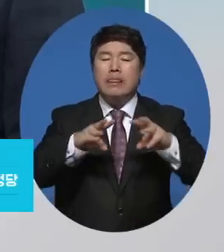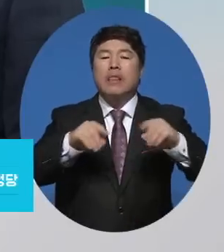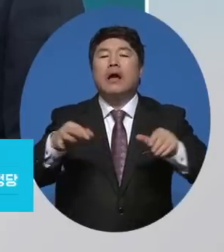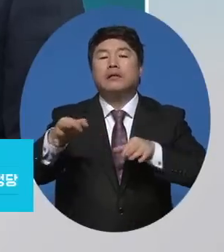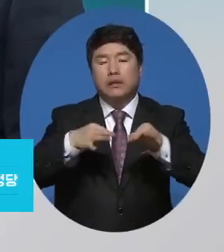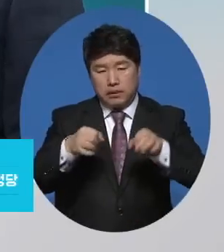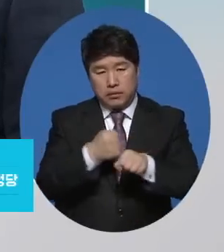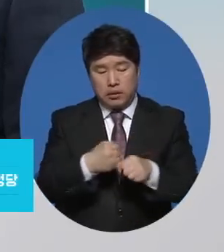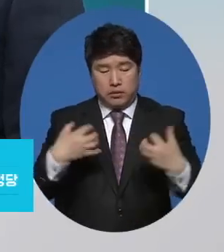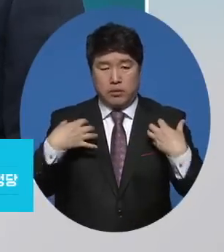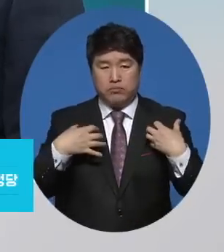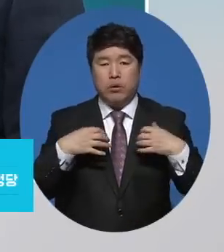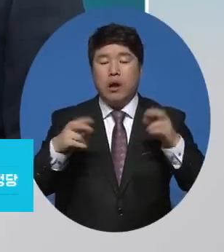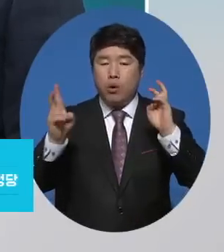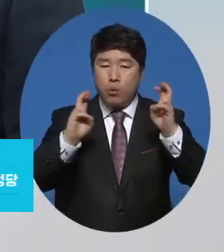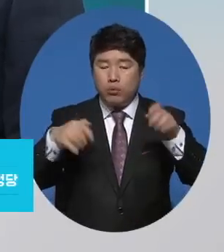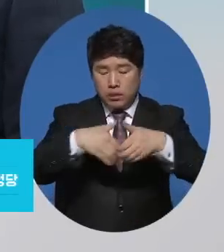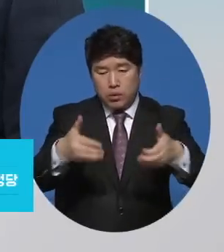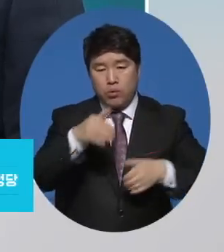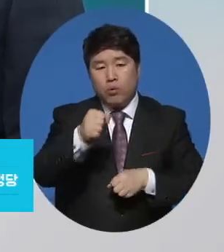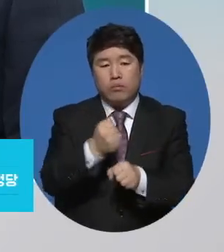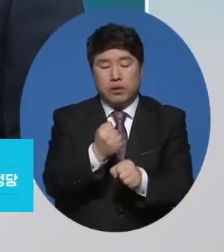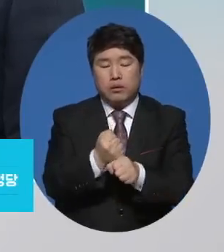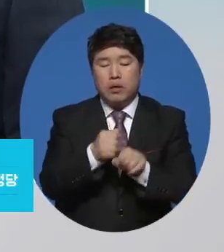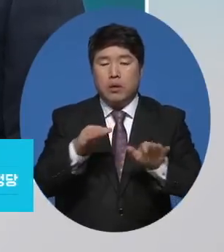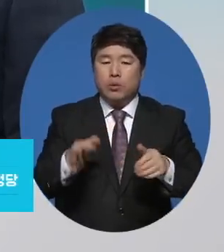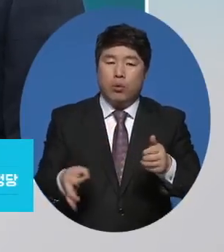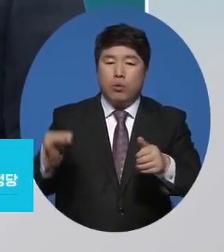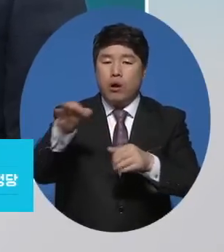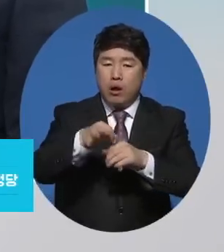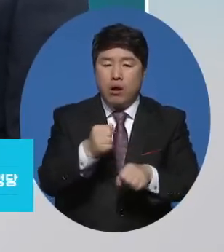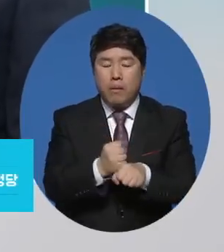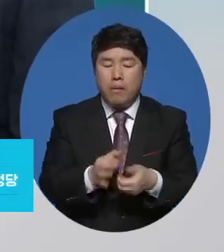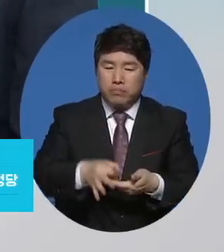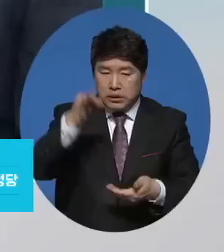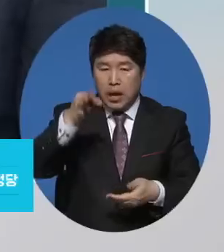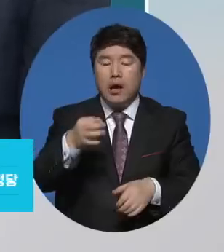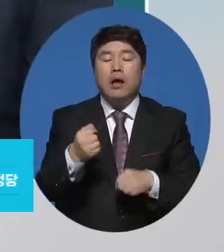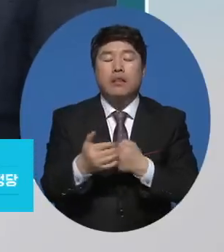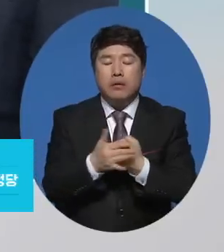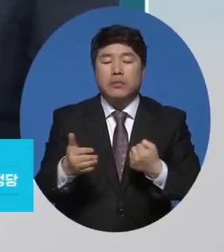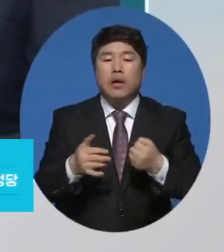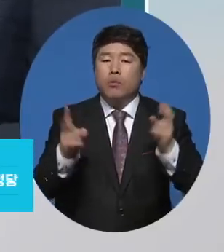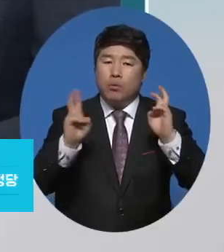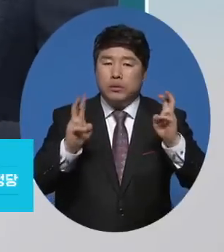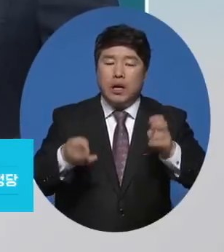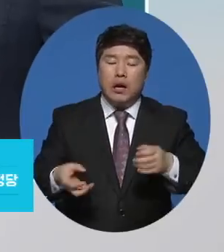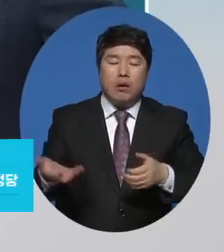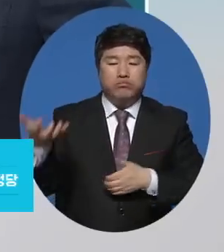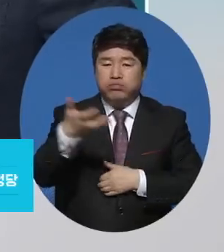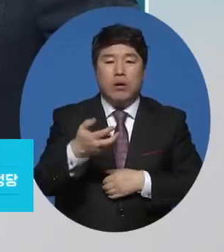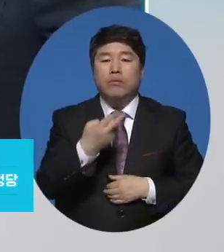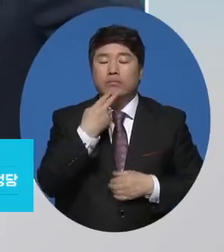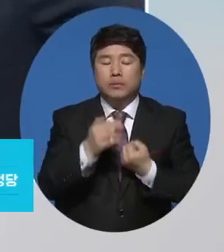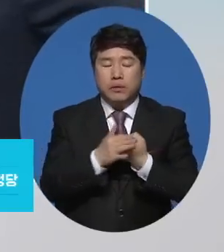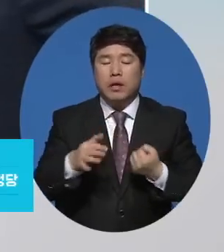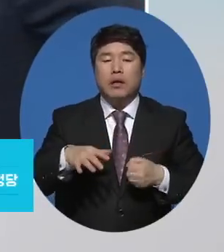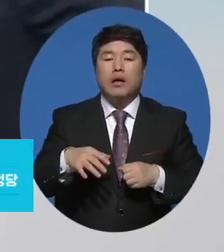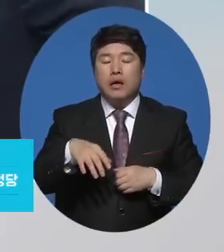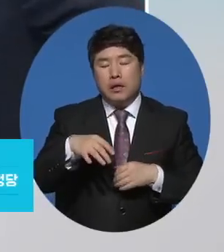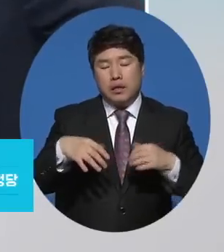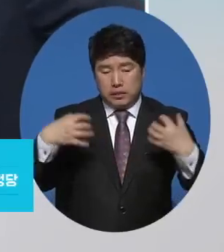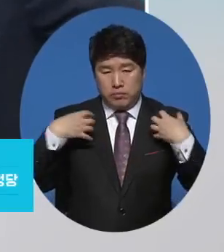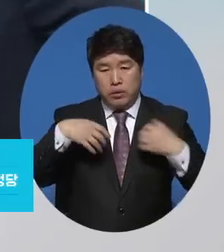개발하면서 거기다가 돈을 얹어서 비싸게 하니까 공장이 망 안 들어옵니다 정부가 오히려 예산을 놓고 정책을 넣고